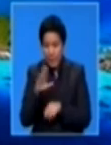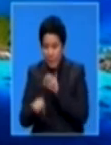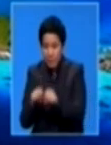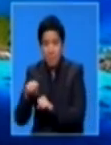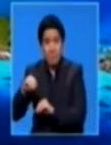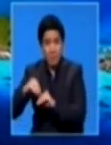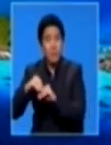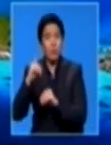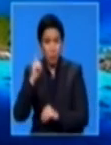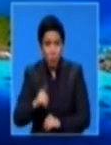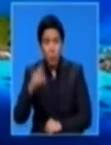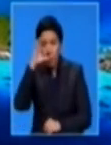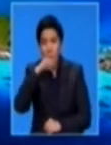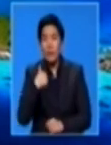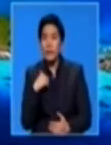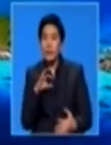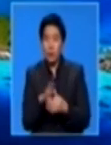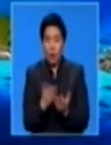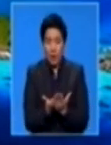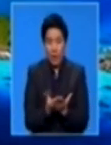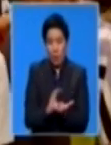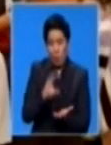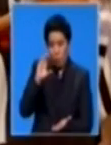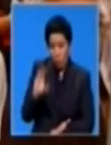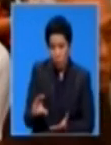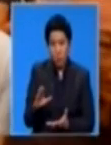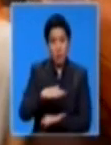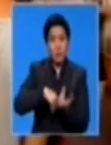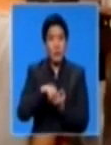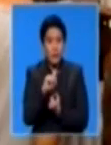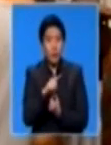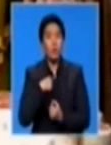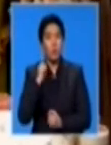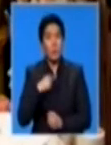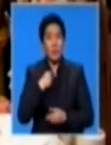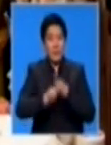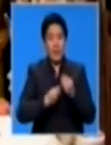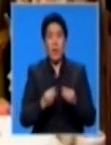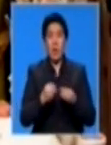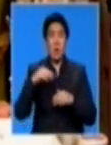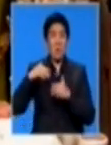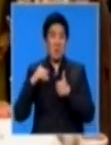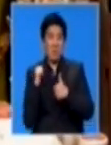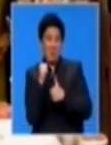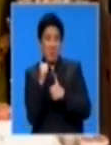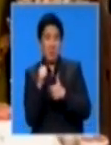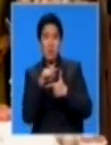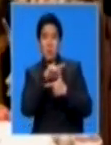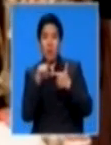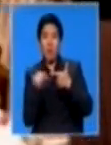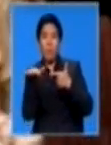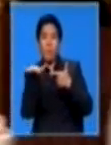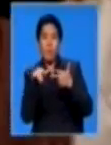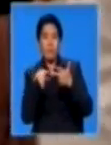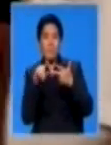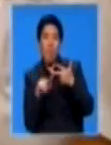างรวมความไปถึงด้านการค้าการลงทุนเศรษฐกิจนะครับเราต้องมีทั้งตลาดบนตลาดกลางตลาดล่างด้วยนะครับเพราะเรามีสินค้าทั้